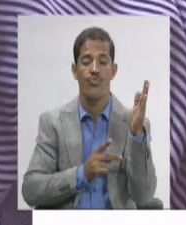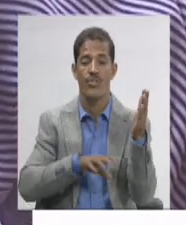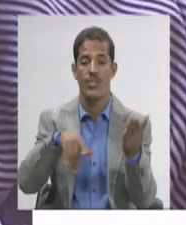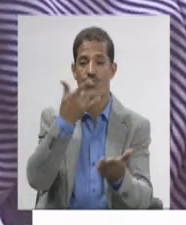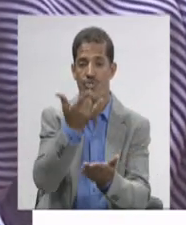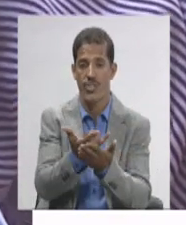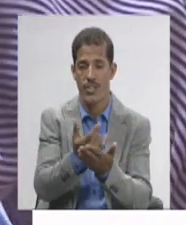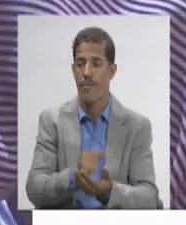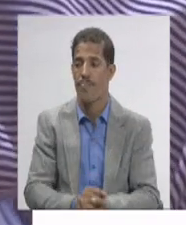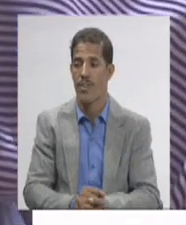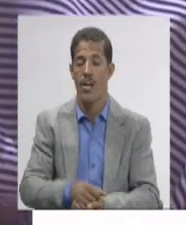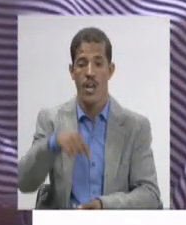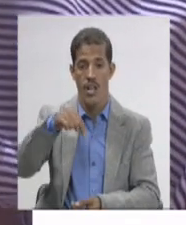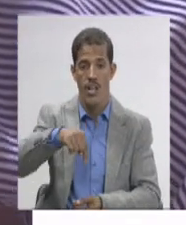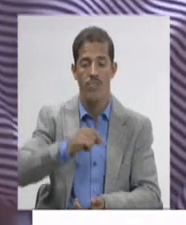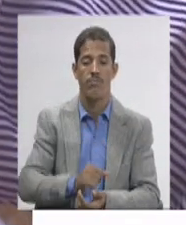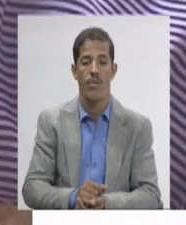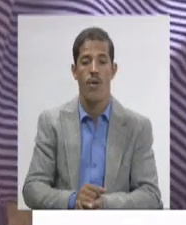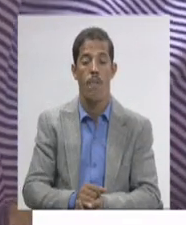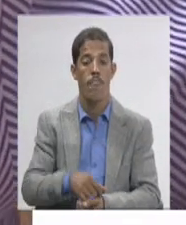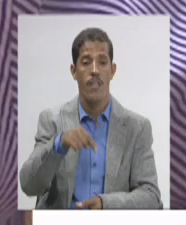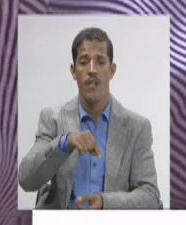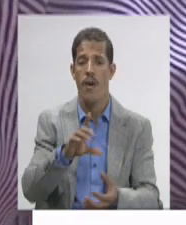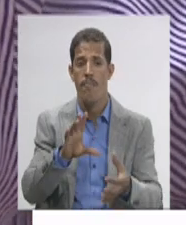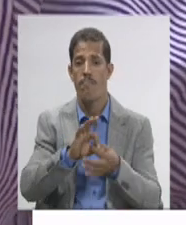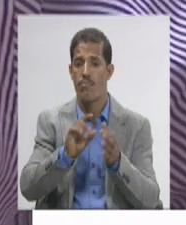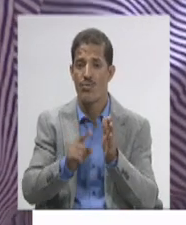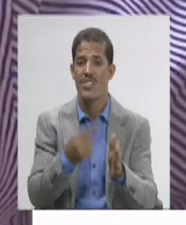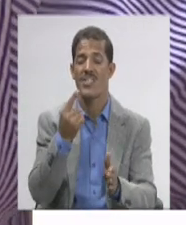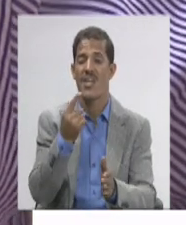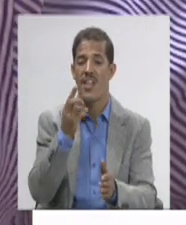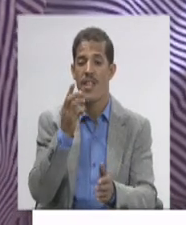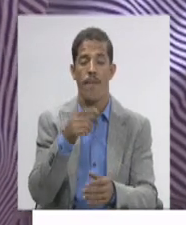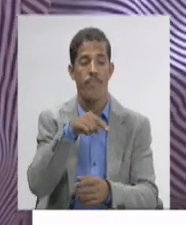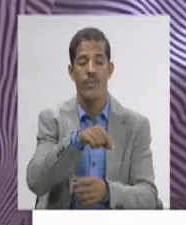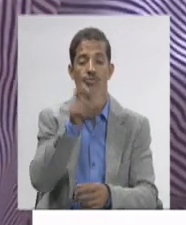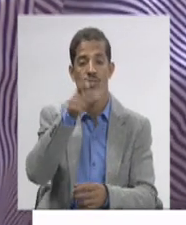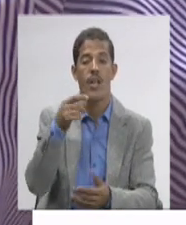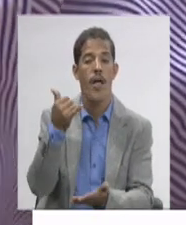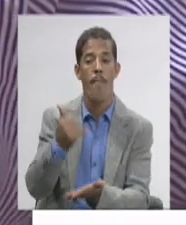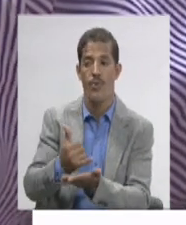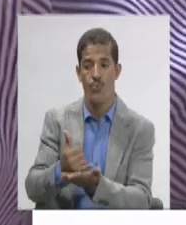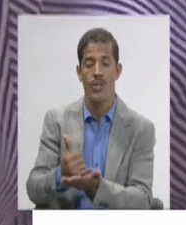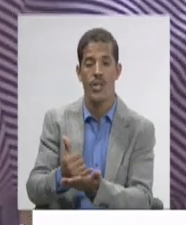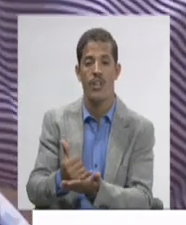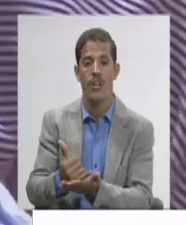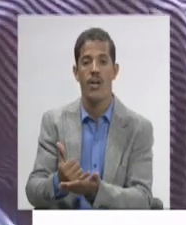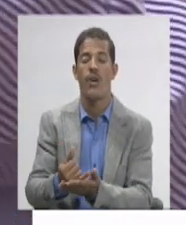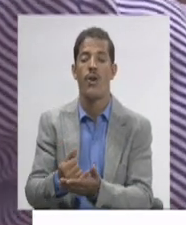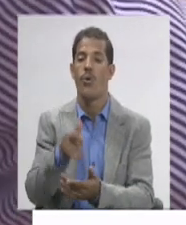وقد جاء تنظيم هذه نسخه استجابه لدعوه القائمين على المهرجان